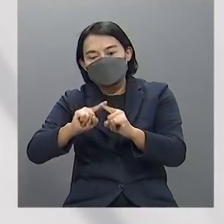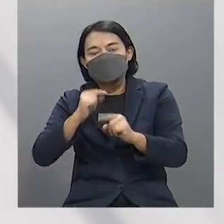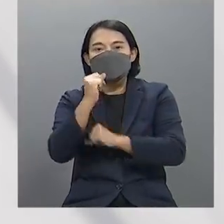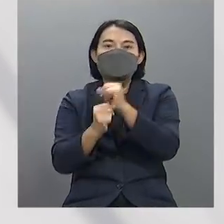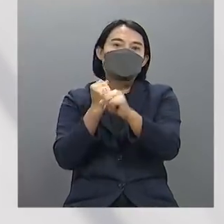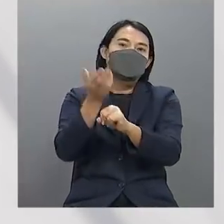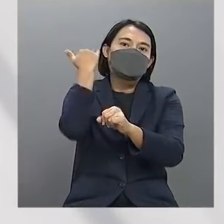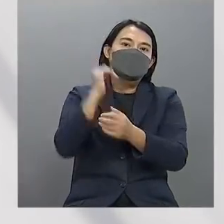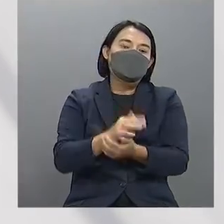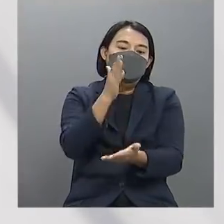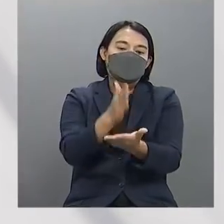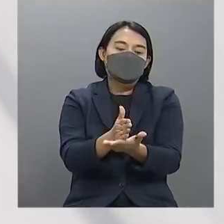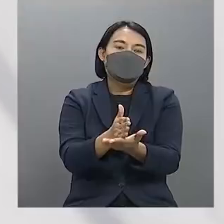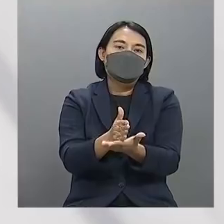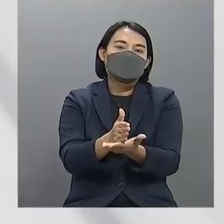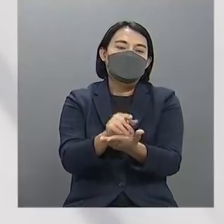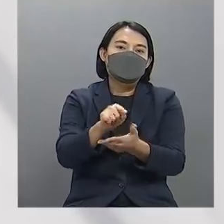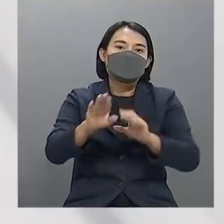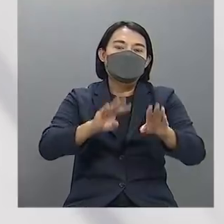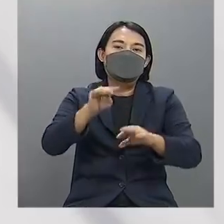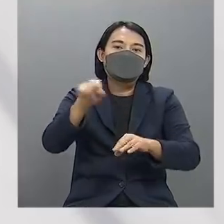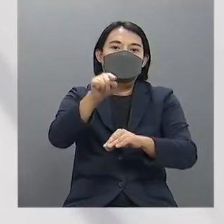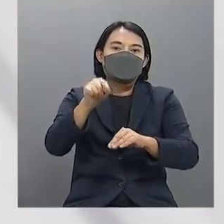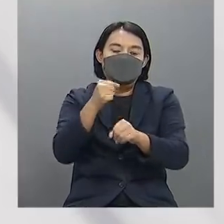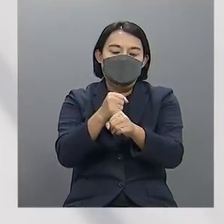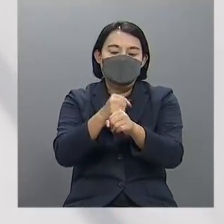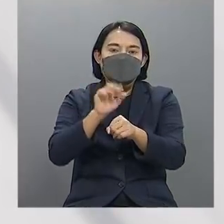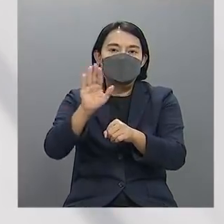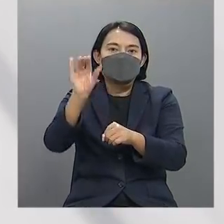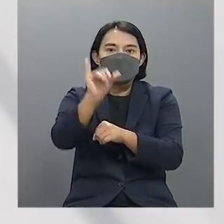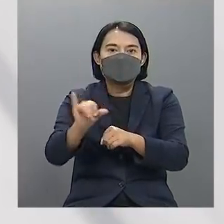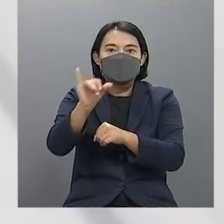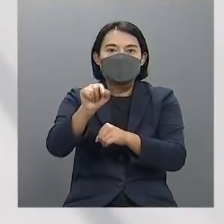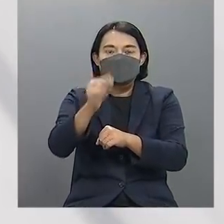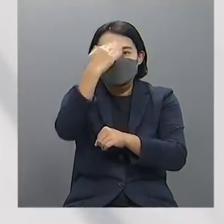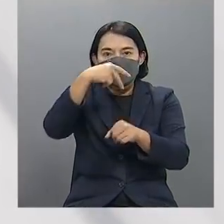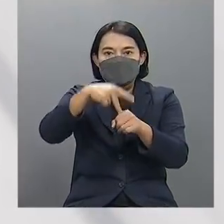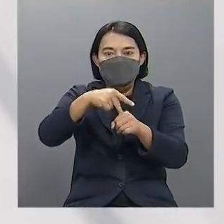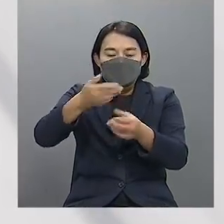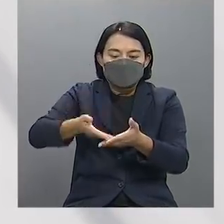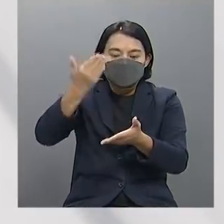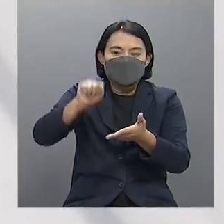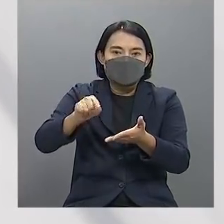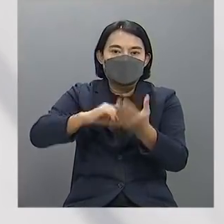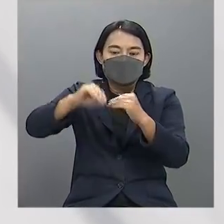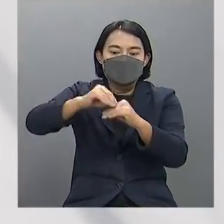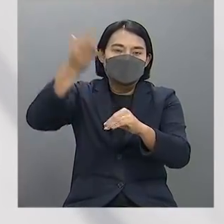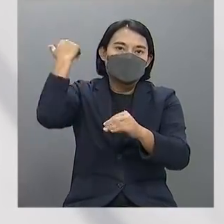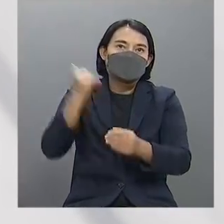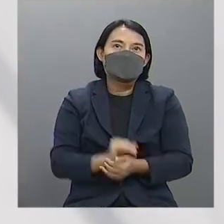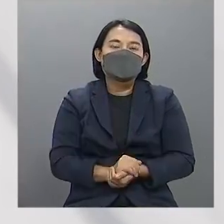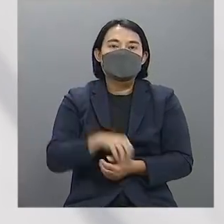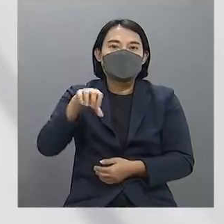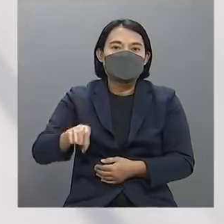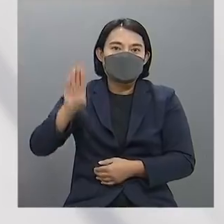ผลิตปุ๋ยไป 40% ของที่ผลิตได้ในยุโรปนะคะก็เพราะว่าราคาก๊าซที่มันพุ่งสูงนี่เองแล้วบริษัทผลิตปุ๋ยอื่นๆทั่วโลก